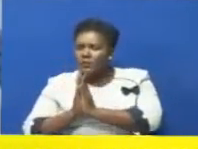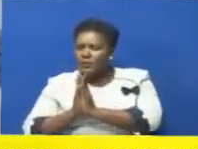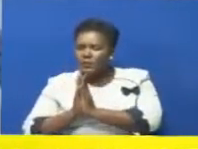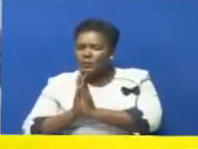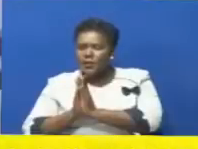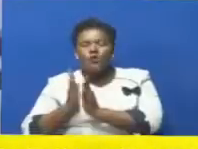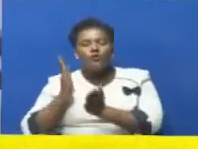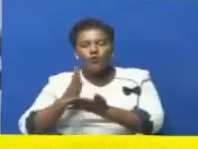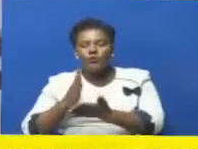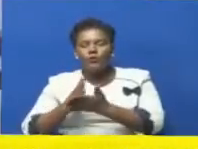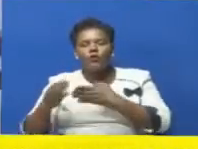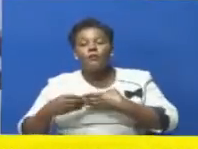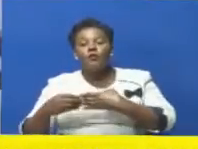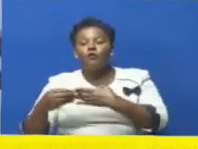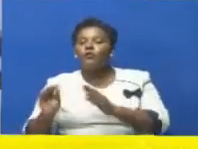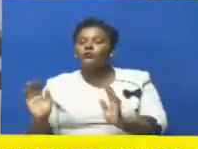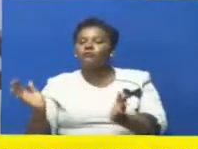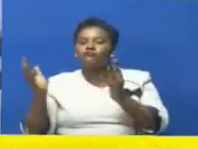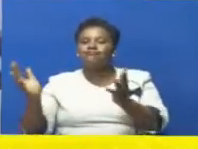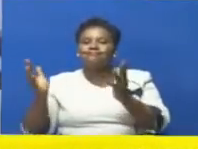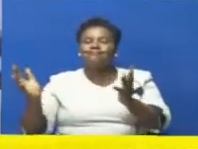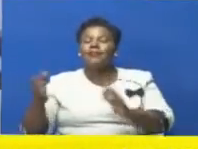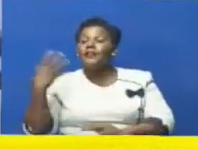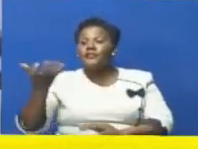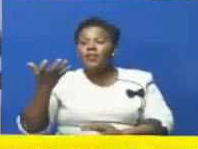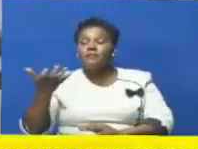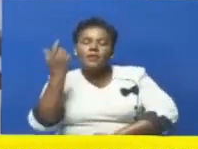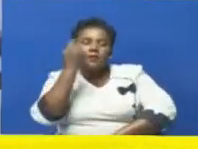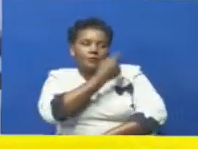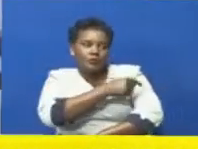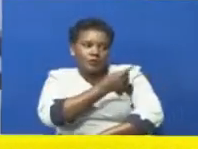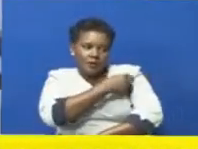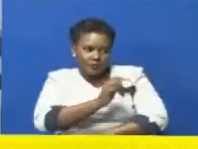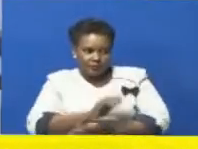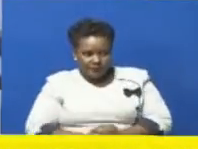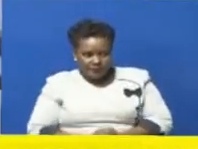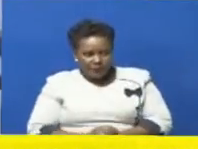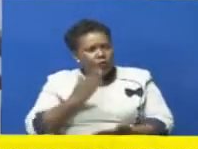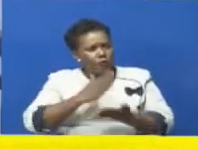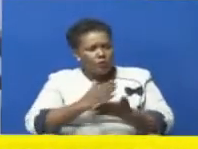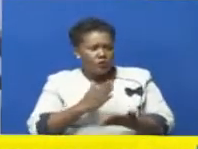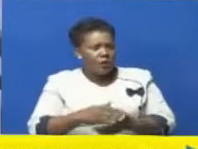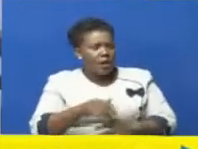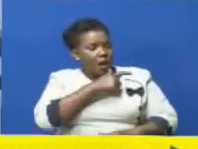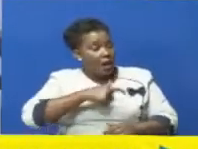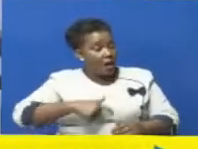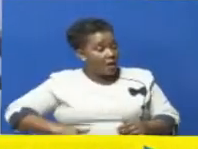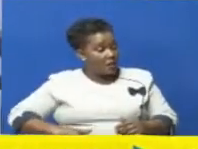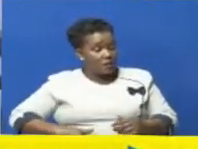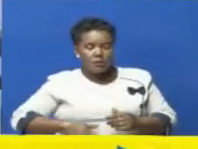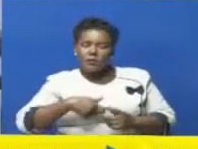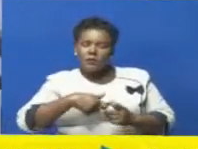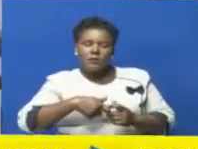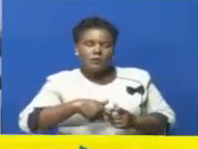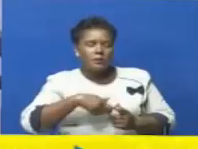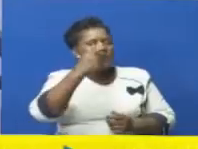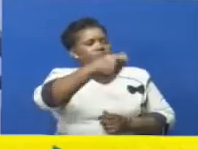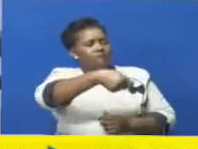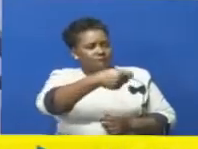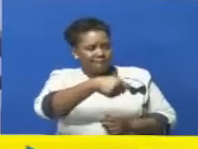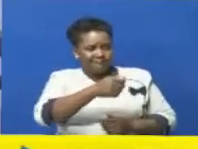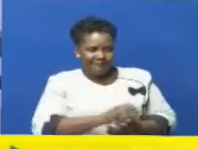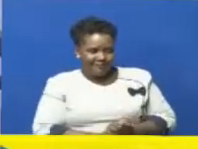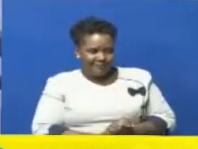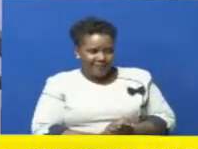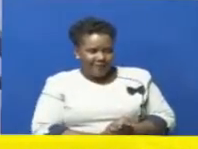wananchi kwenda kupata chanjo. Kana na Watanzania wote kumpongeza sana Mheshimiwa Rais kwa maono na uongozi wake makini